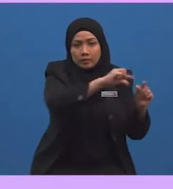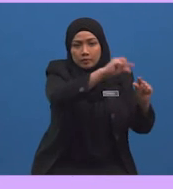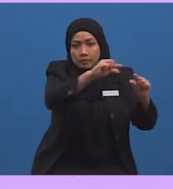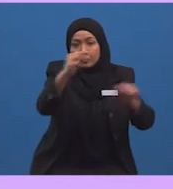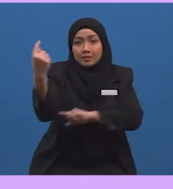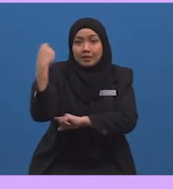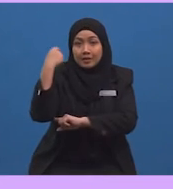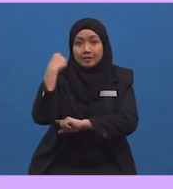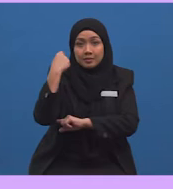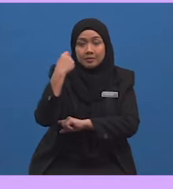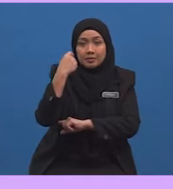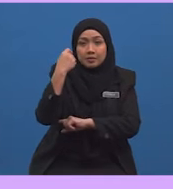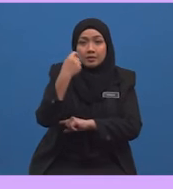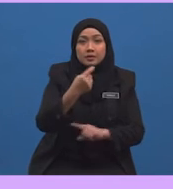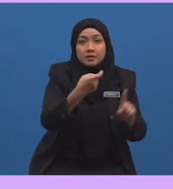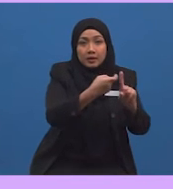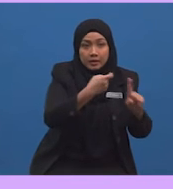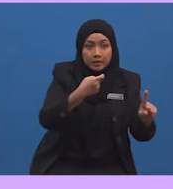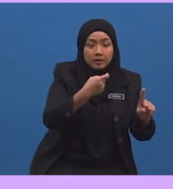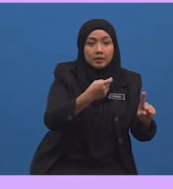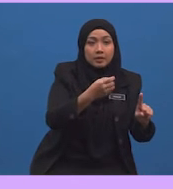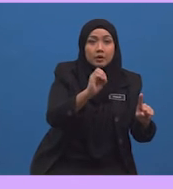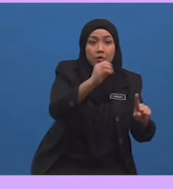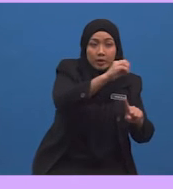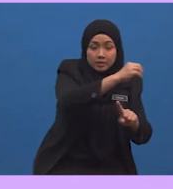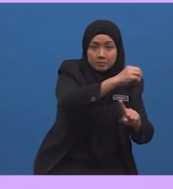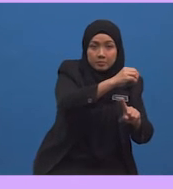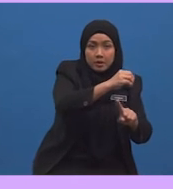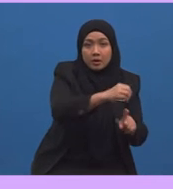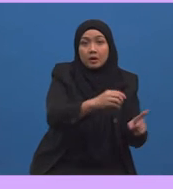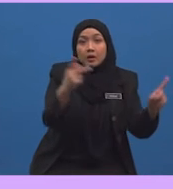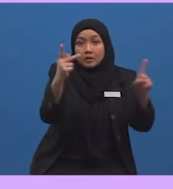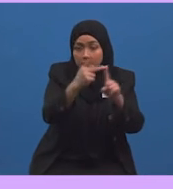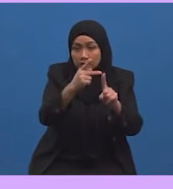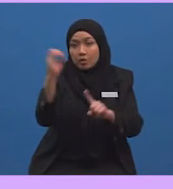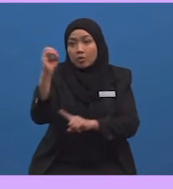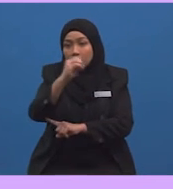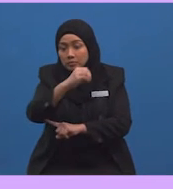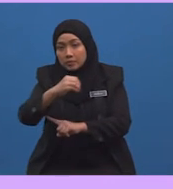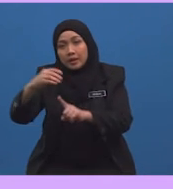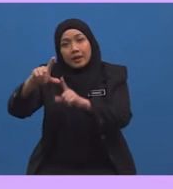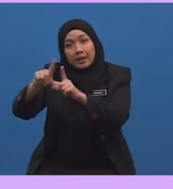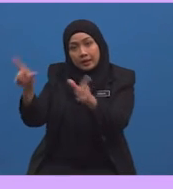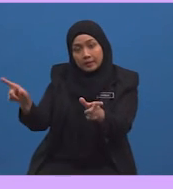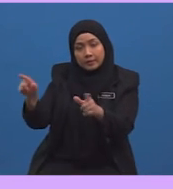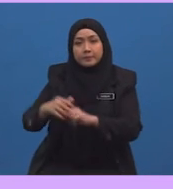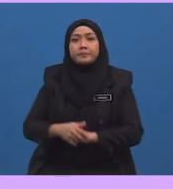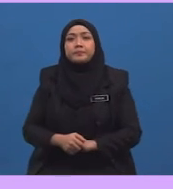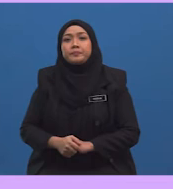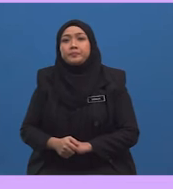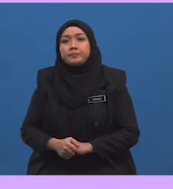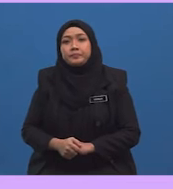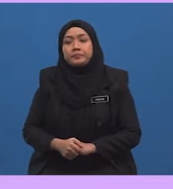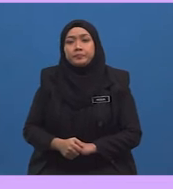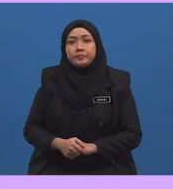organisma yang lain. Selain itu kita dapat lihat, terdapat juga satu anak panah daripada anak